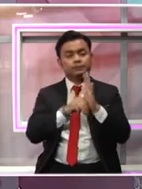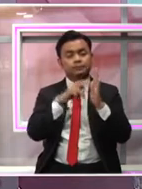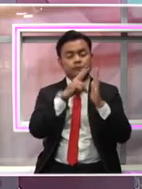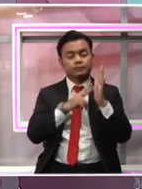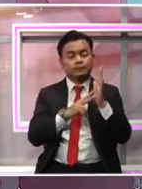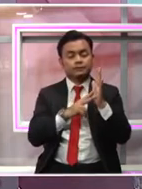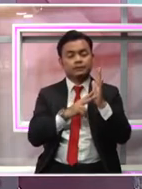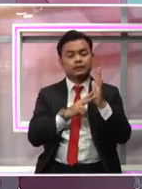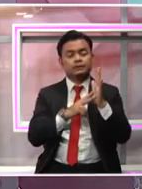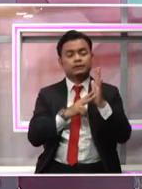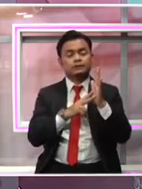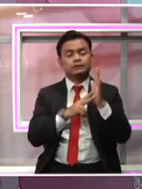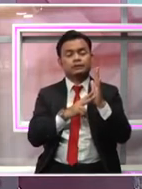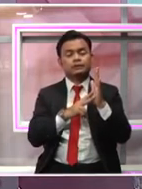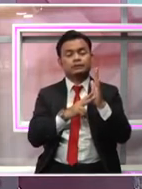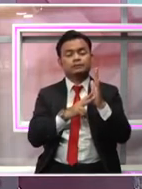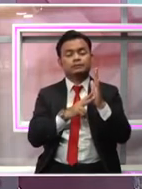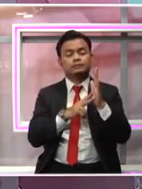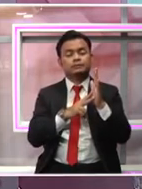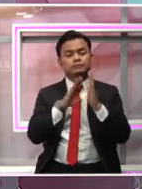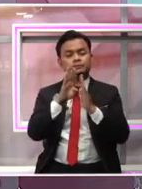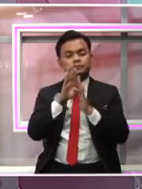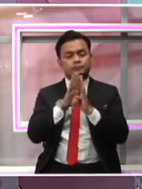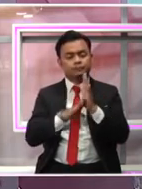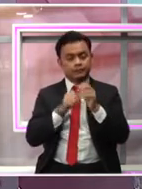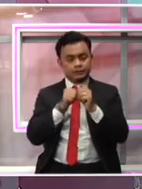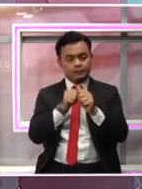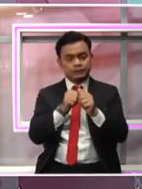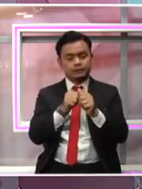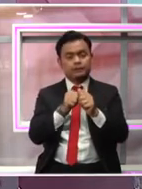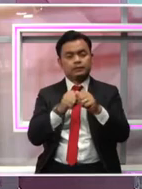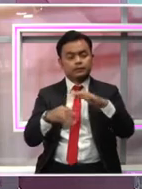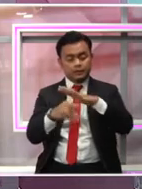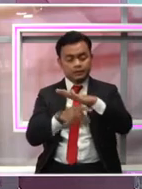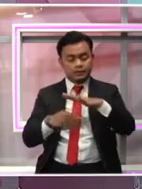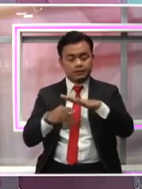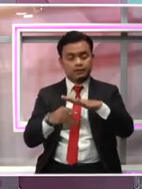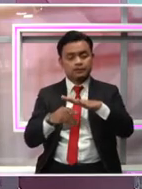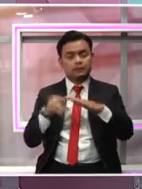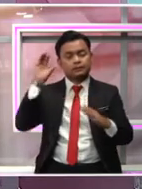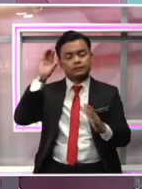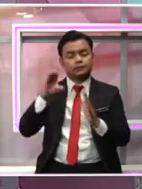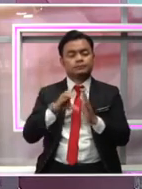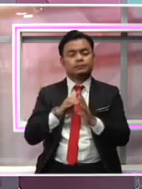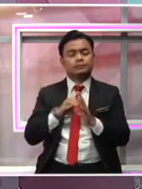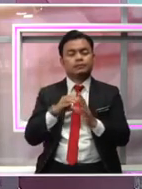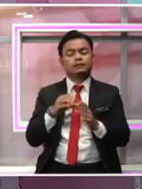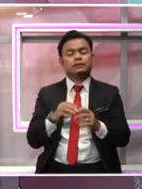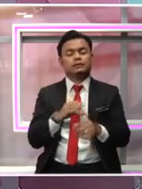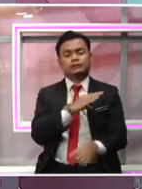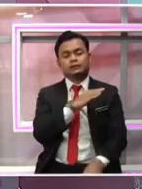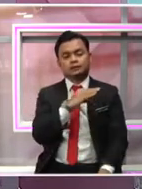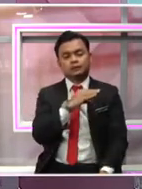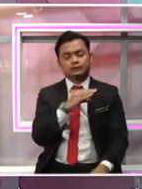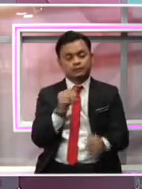tunggal berdasarkan dengan gambar bet dengan tepat dan betul intonasinya bagus perkataanya